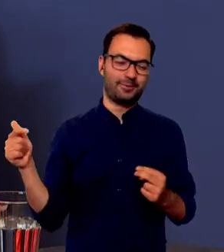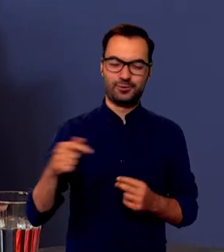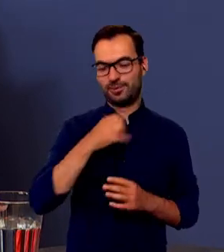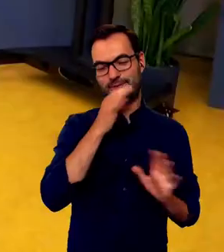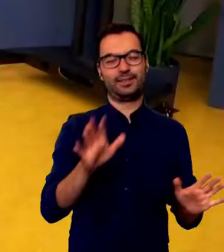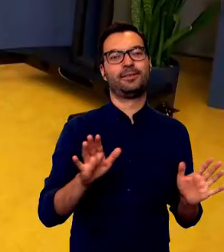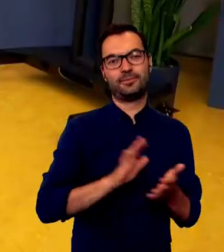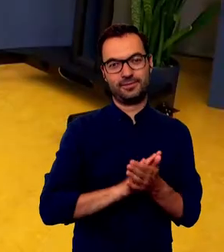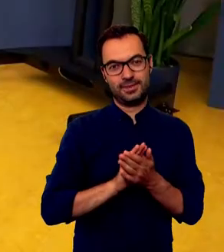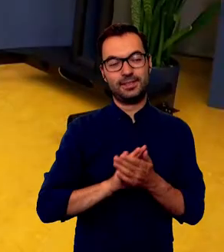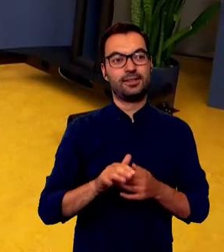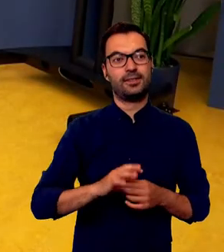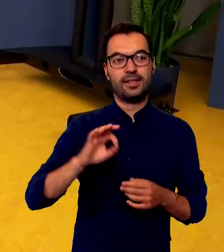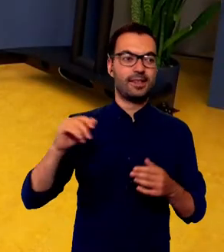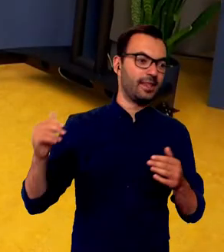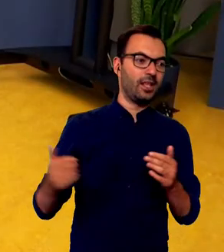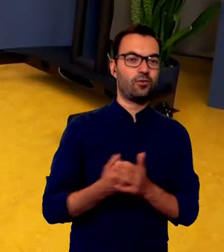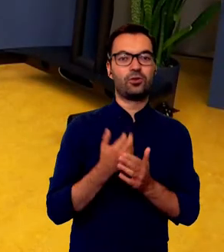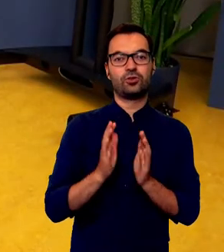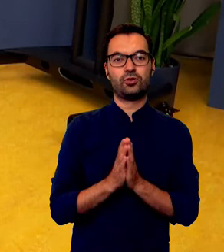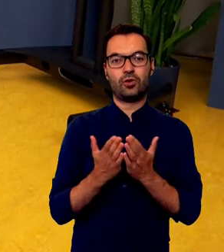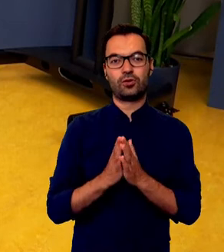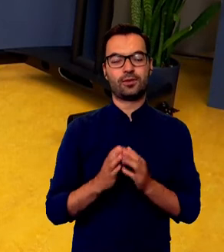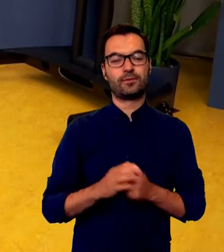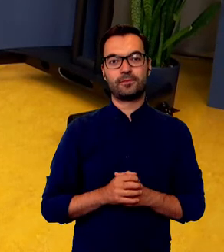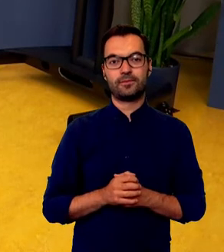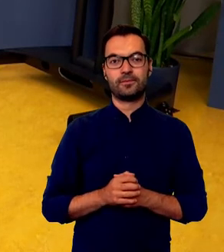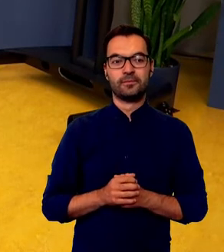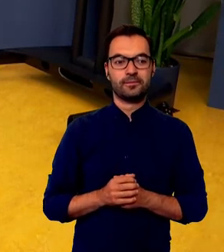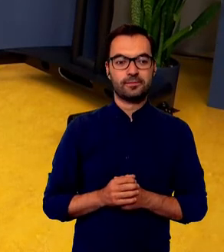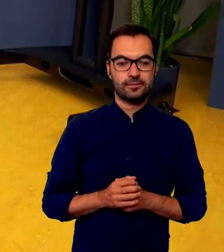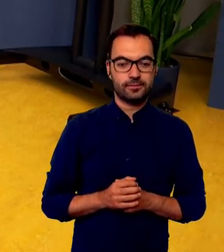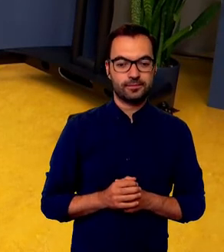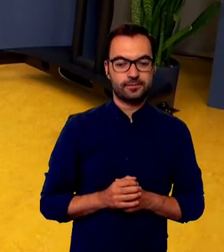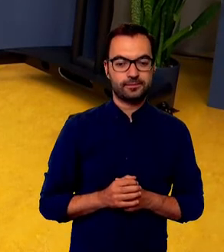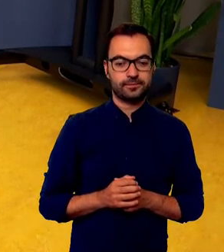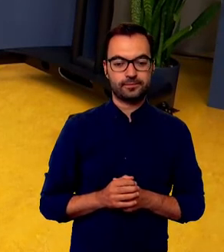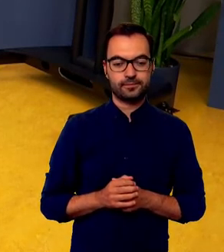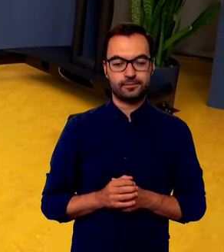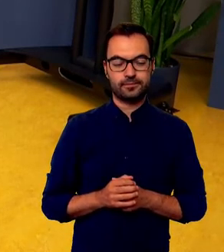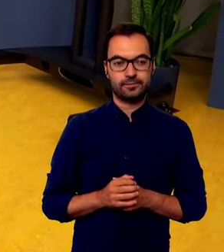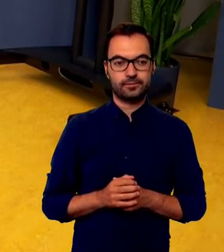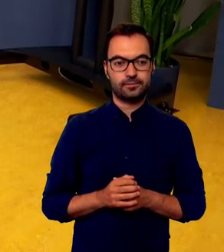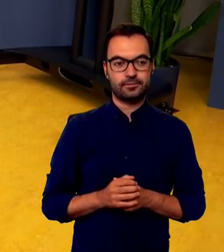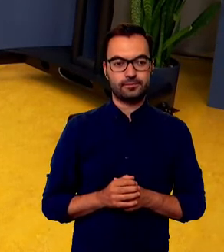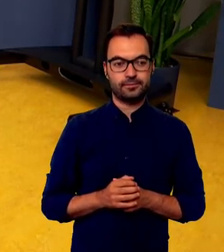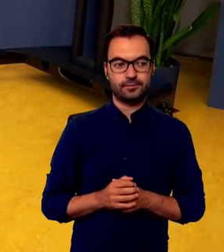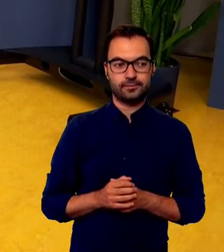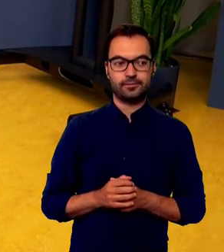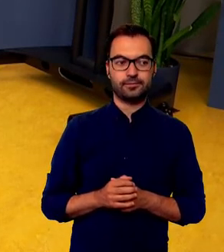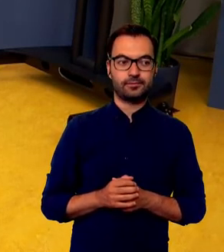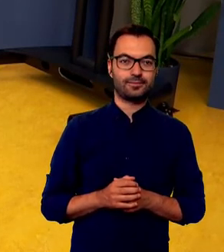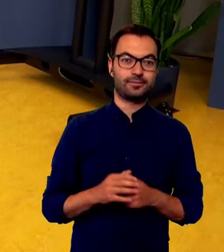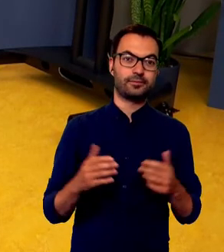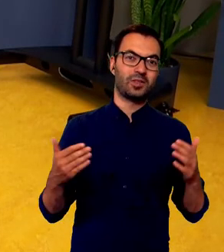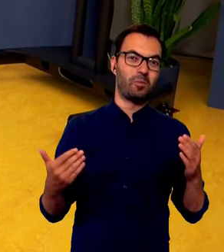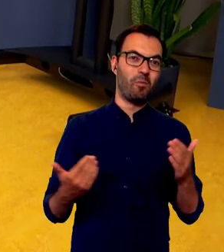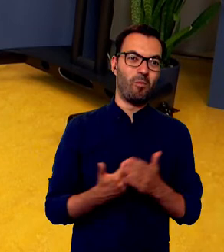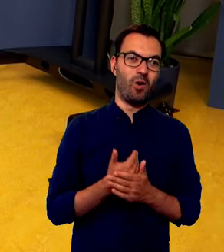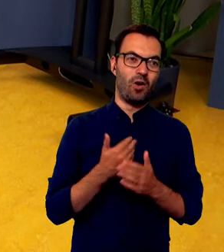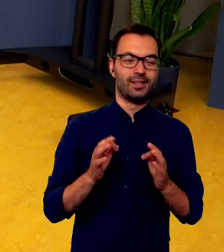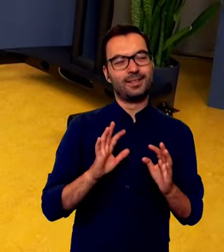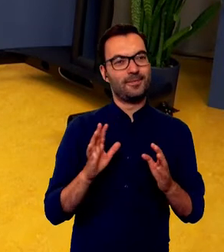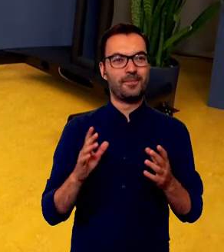pytania związanego z twoją najnowszą książką Ubierałam arabskie księżniczki. Nie da się ukryć, że jest może nie moda, ale